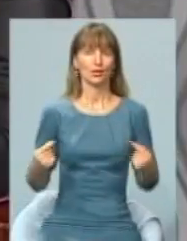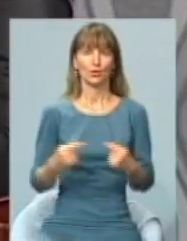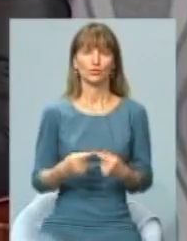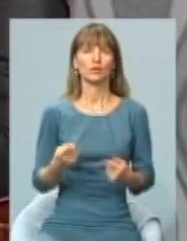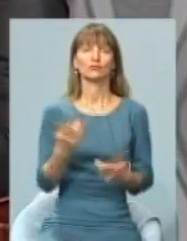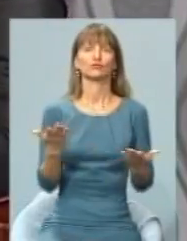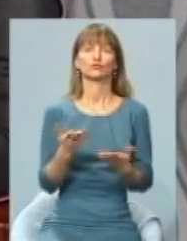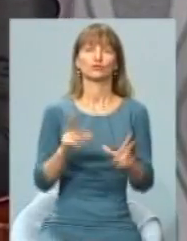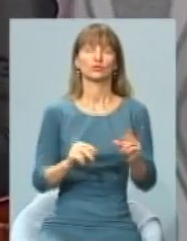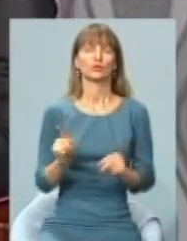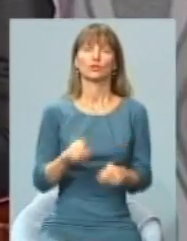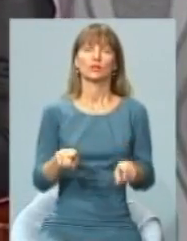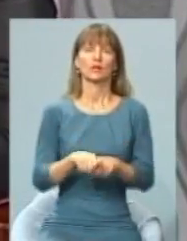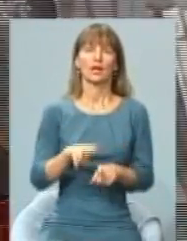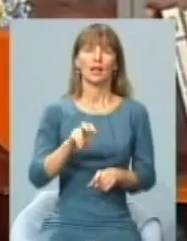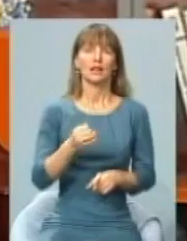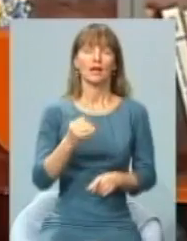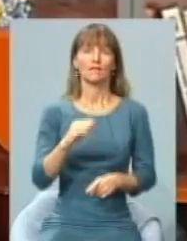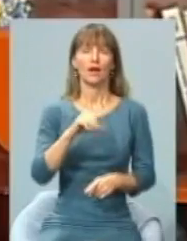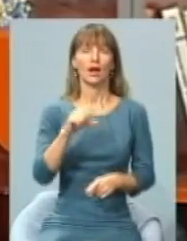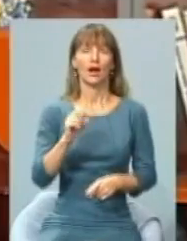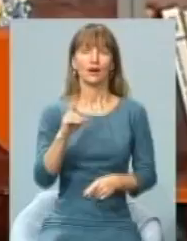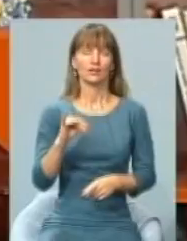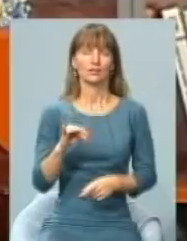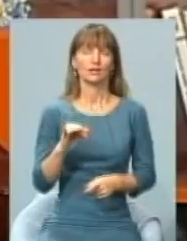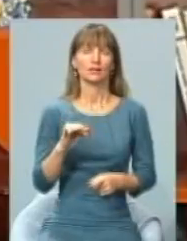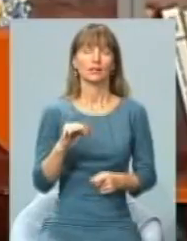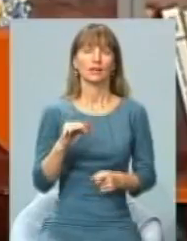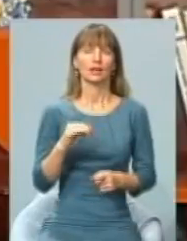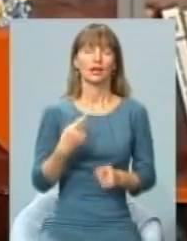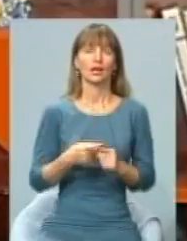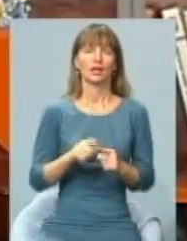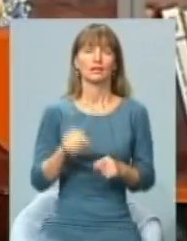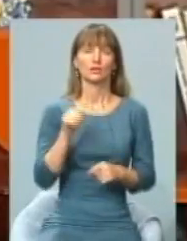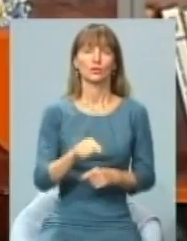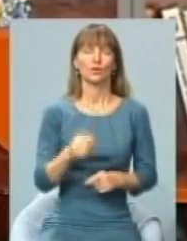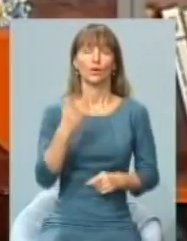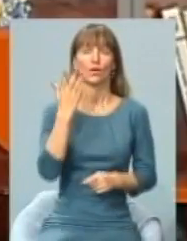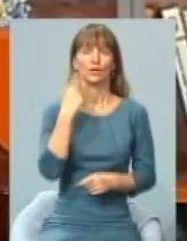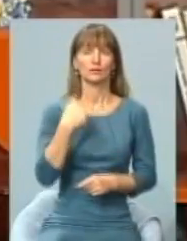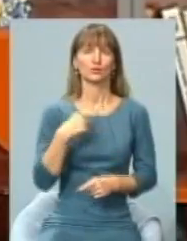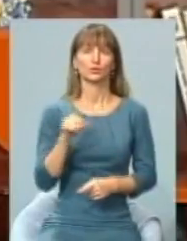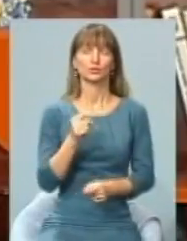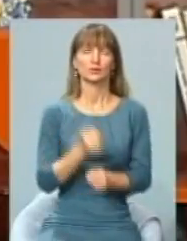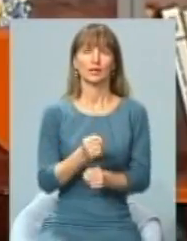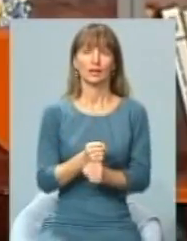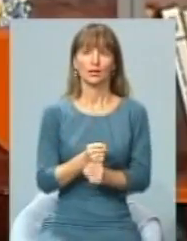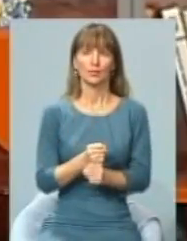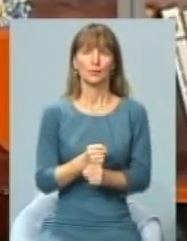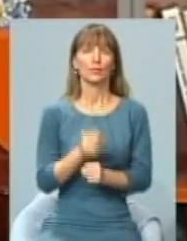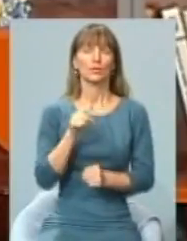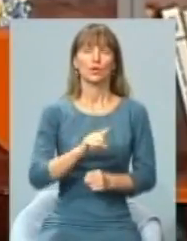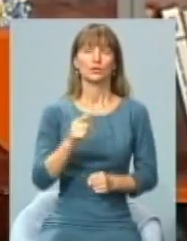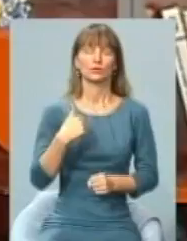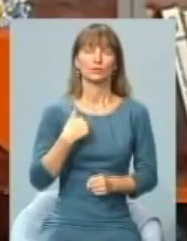ти вважаєш взагалі, що таке лайфхаки? Ну, лайфхак – это когда мы что-то сделаем, например, то, что